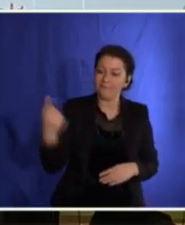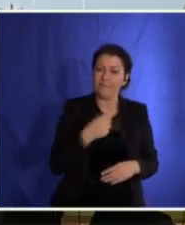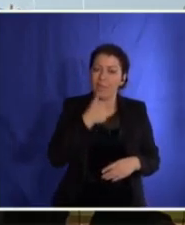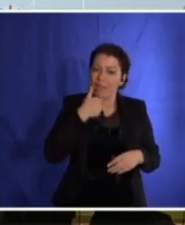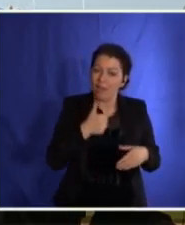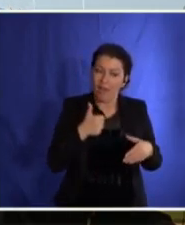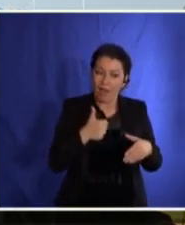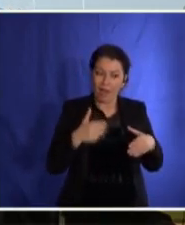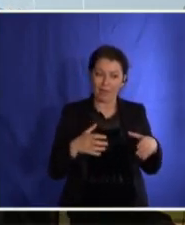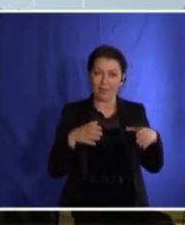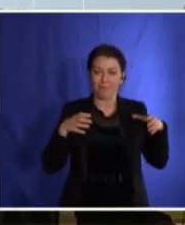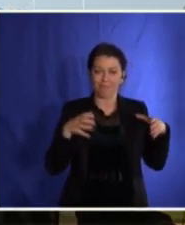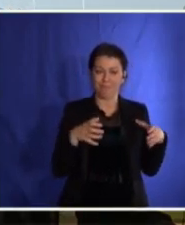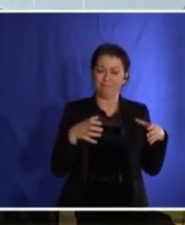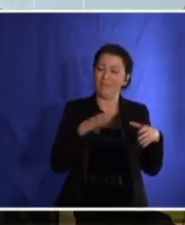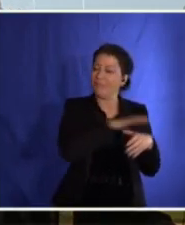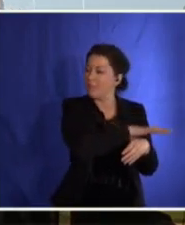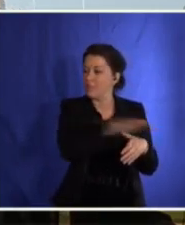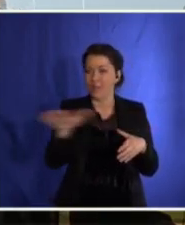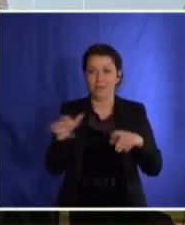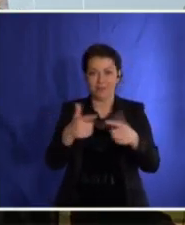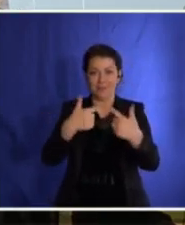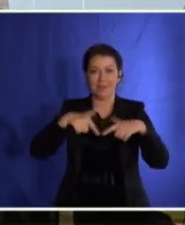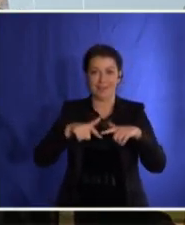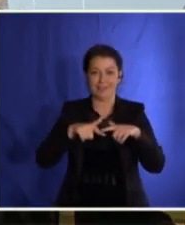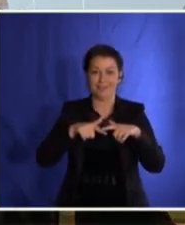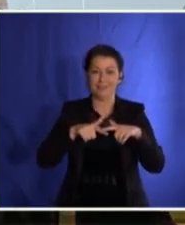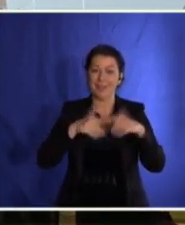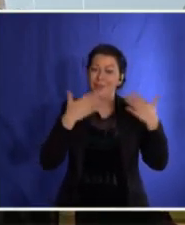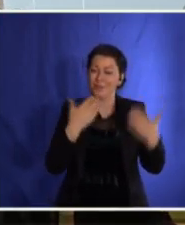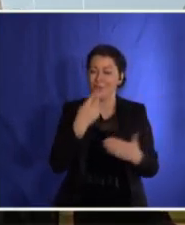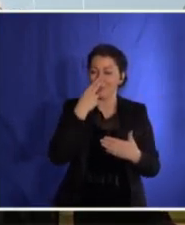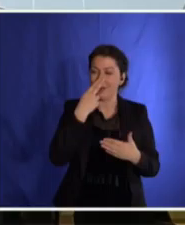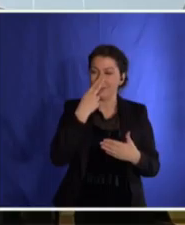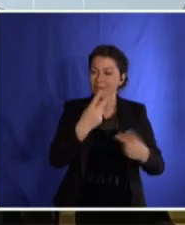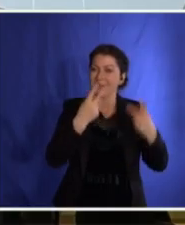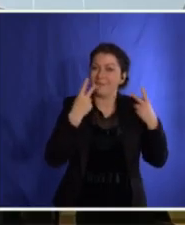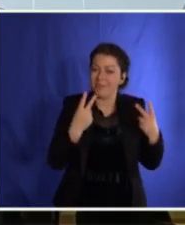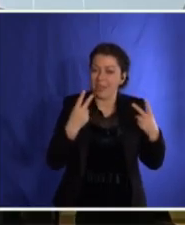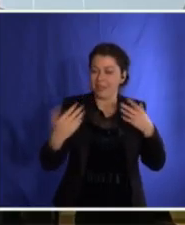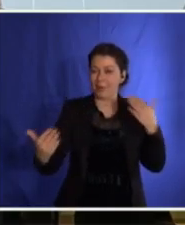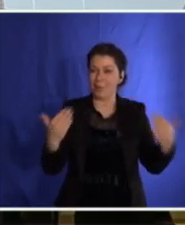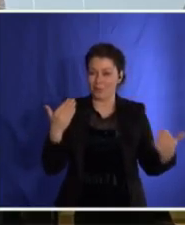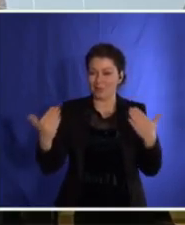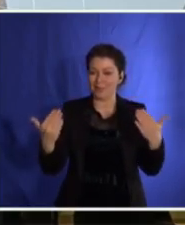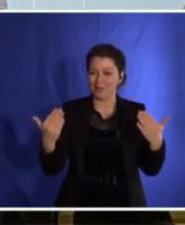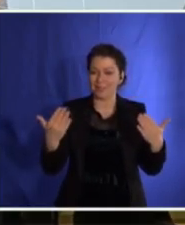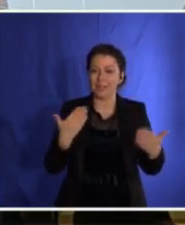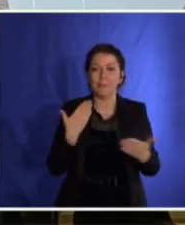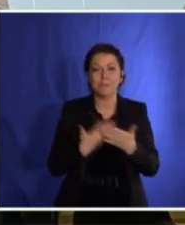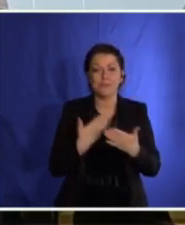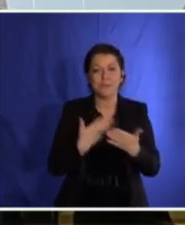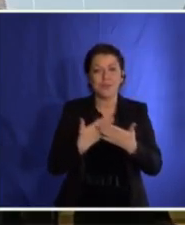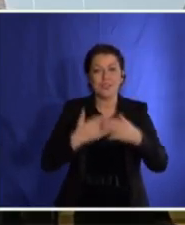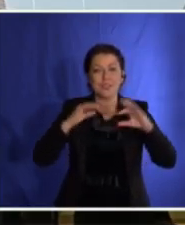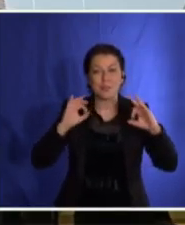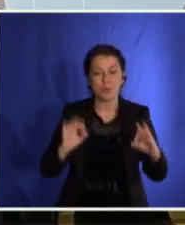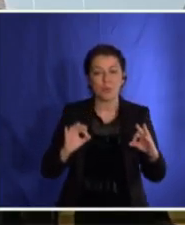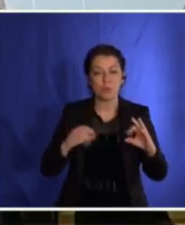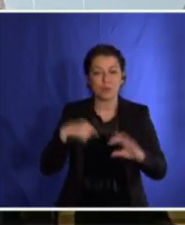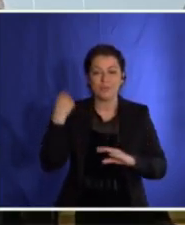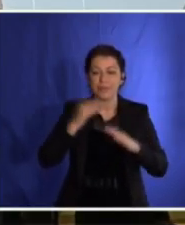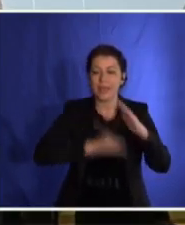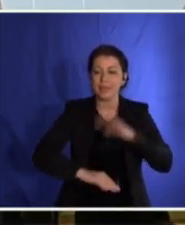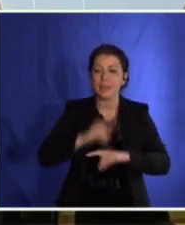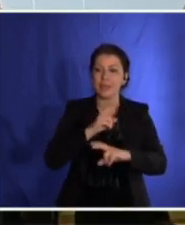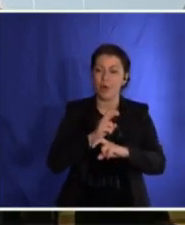fürs ganze Land. Und das ist der entscheidende Unterschied. Und deswegen ist es auch gut, dass wir in Niederösterreich